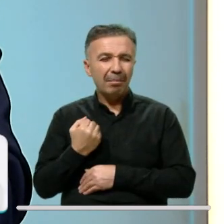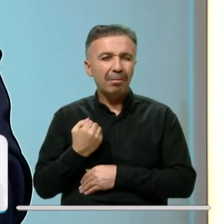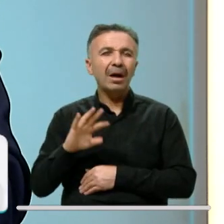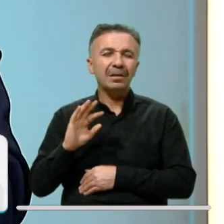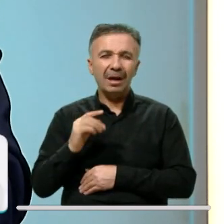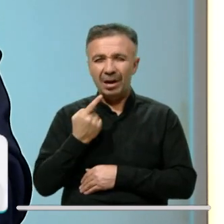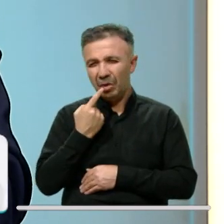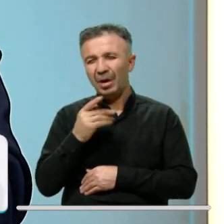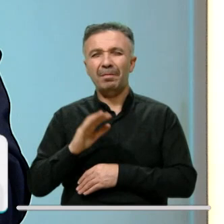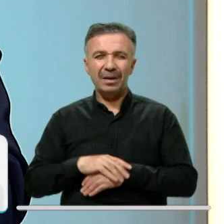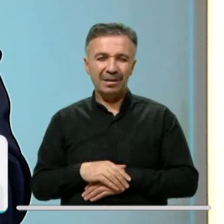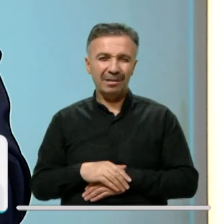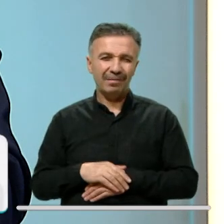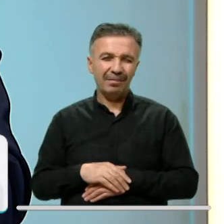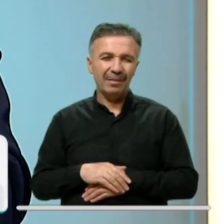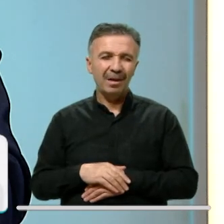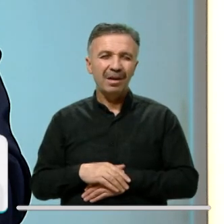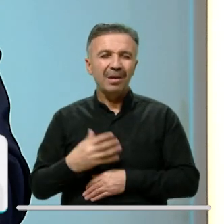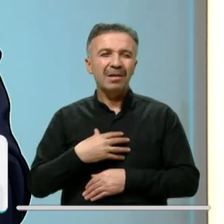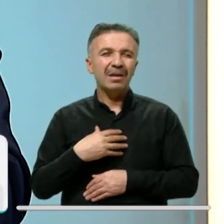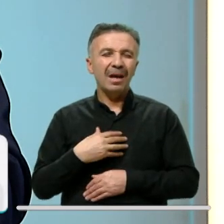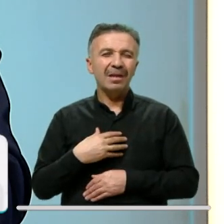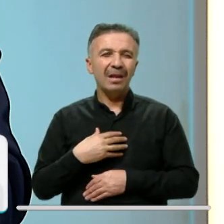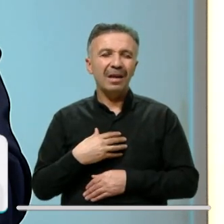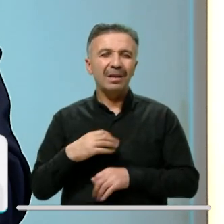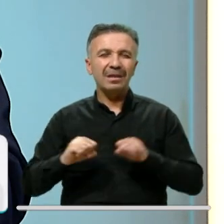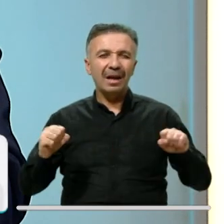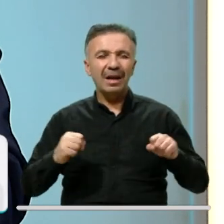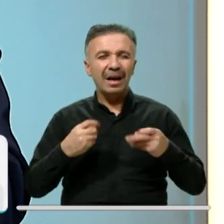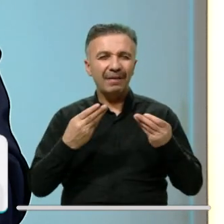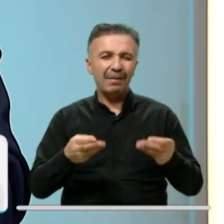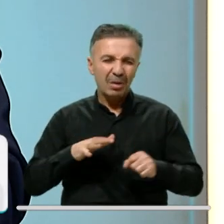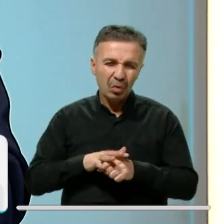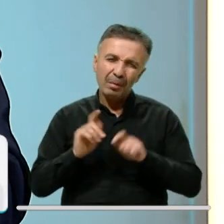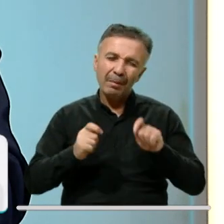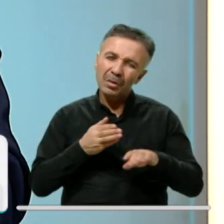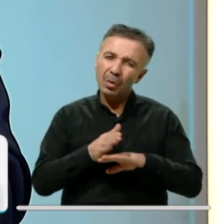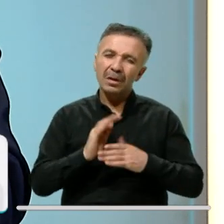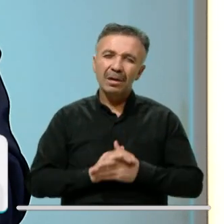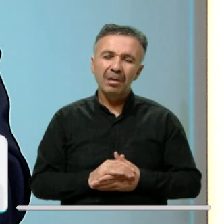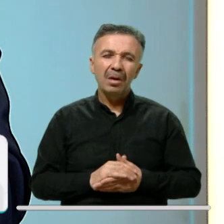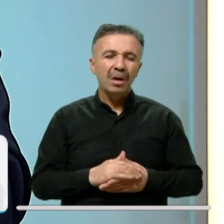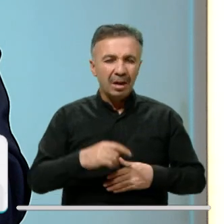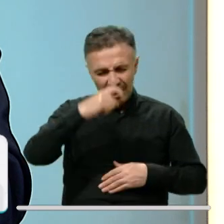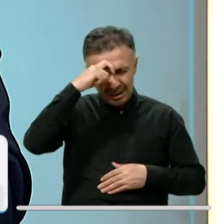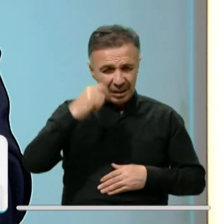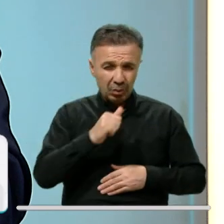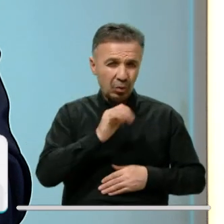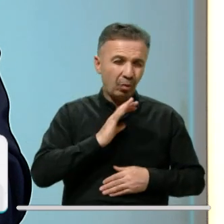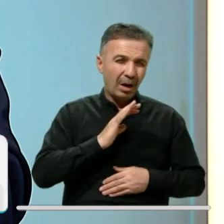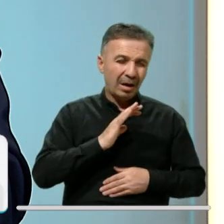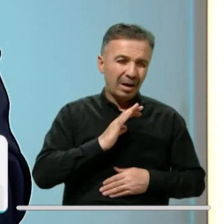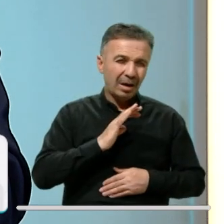Tam tersine insanın kendine eziyet etmesi doğru bir şey değildir. Sıcak su varken insan gidip soğuk suyla abdest